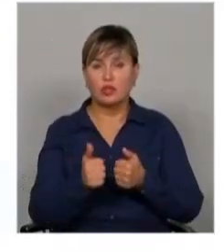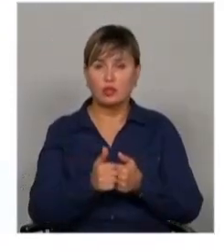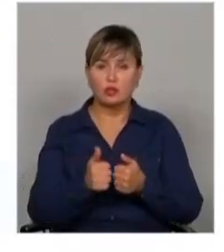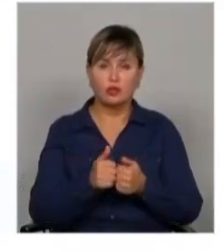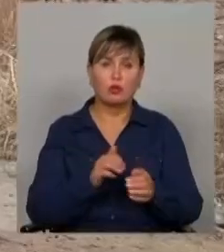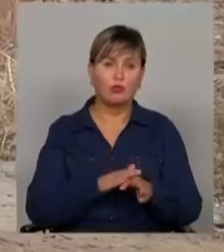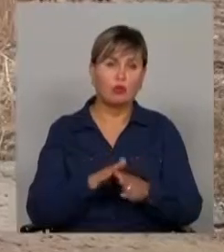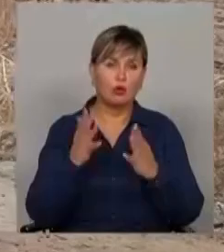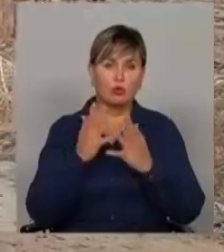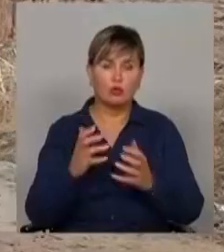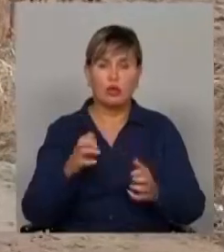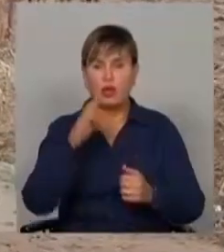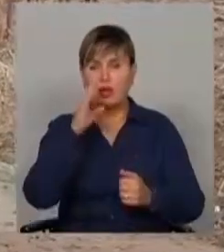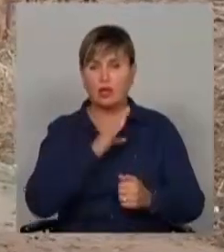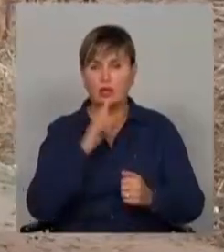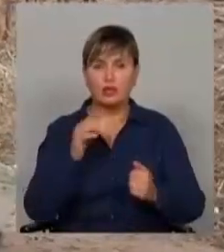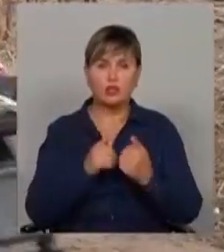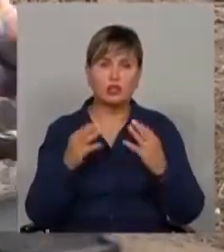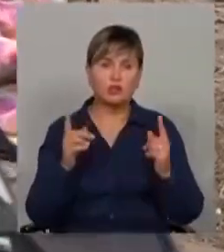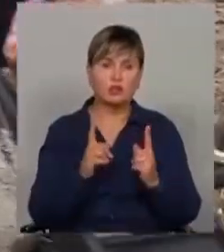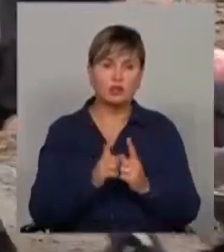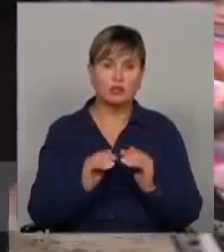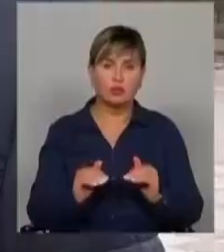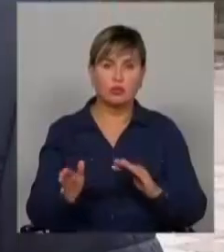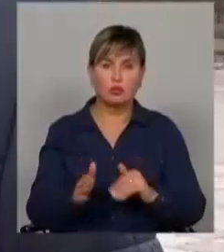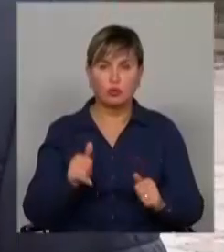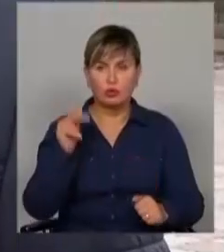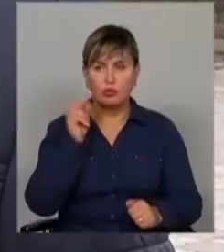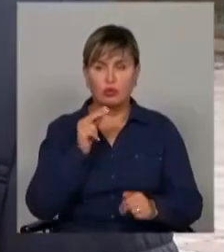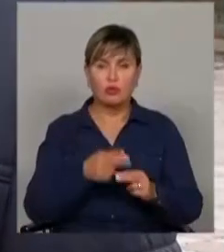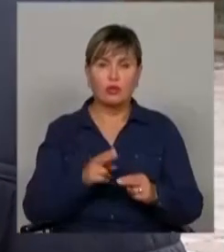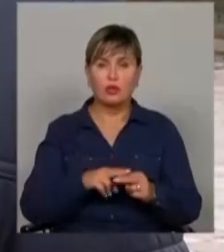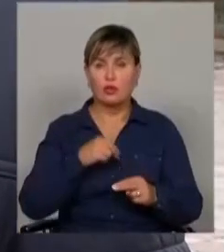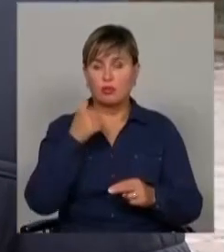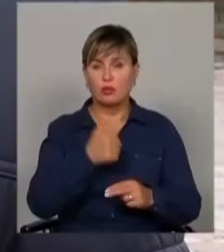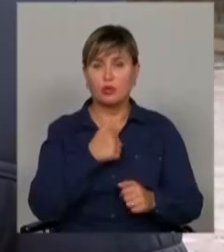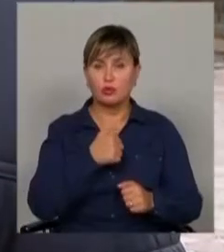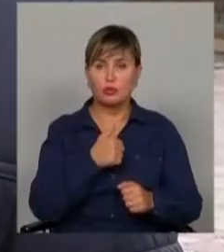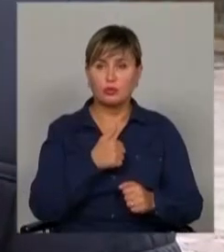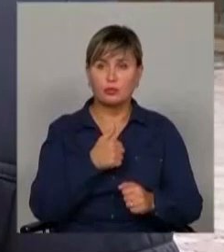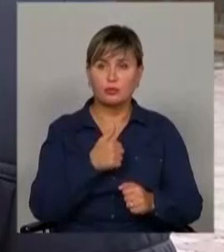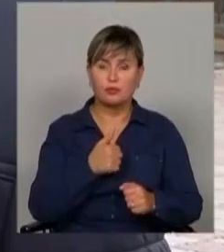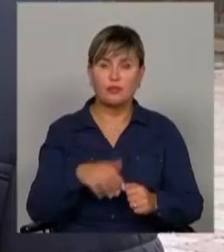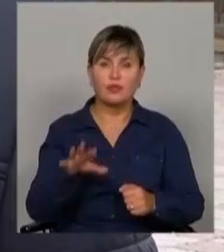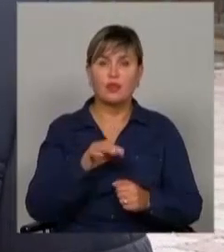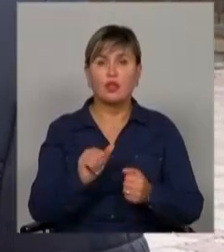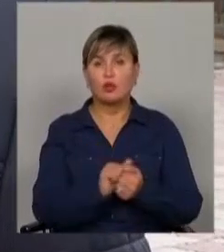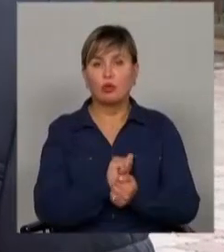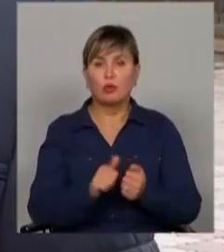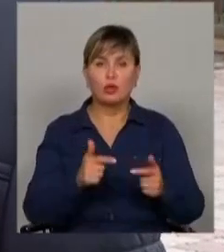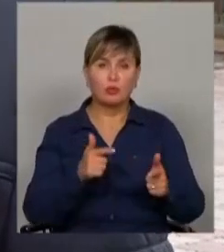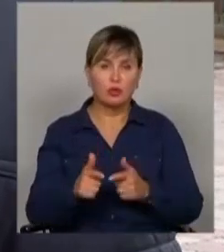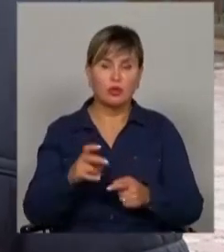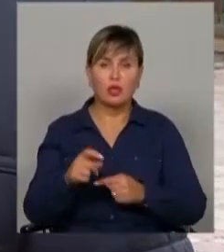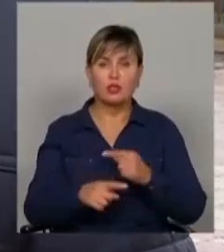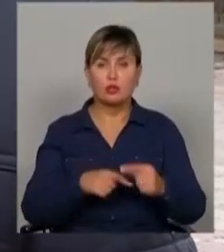полнейший мрак. Родители ежедневно встречают детей после уроков. В этом году уже все документы приготовил. Мы на